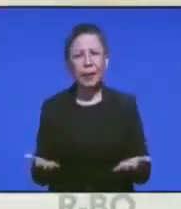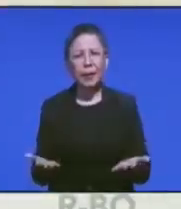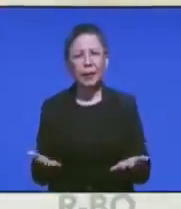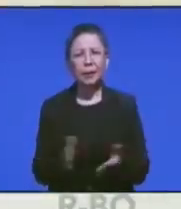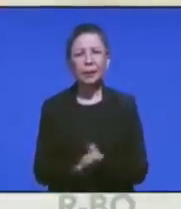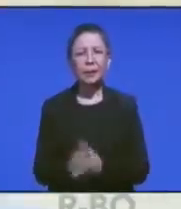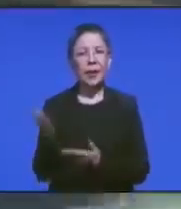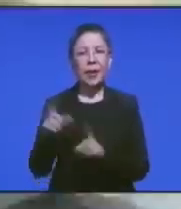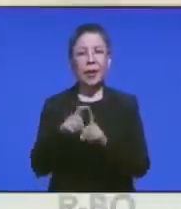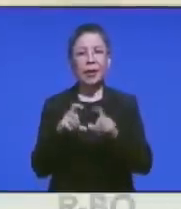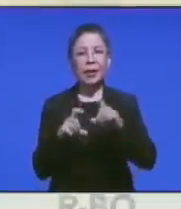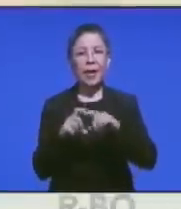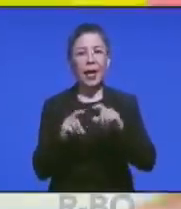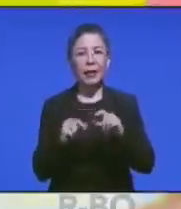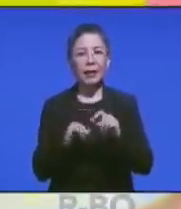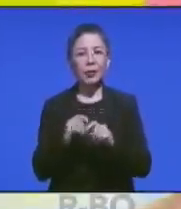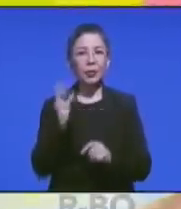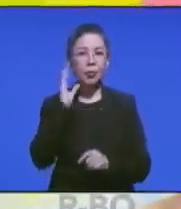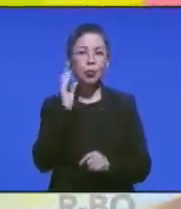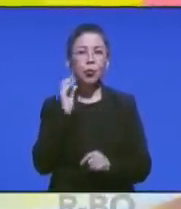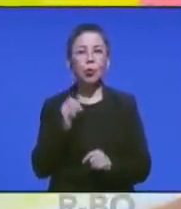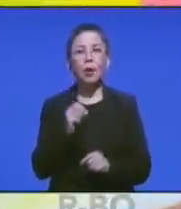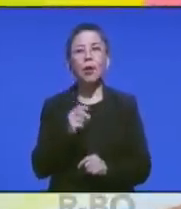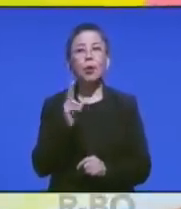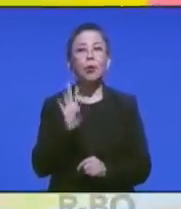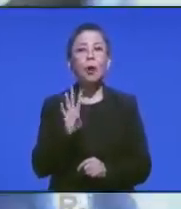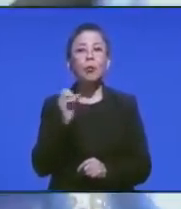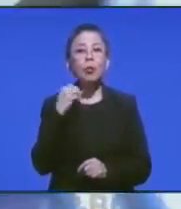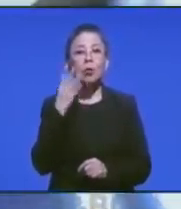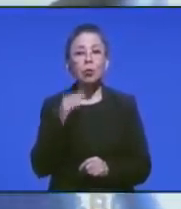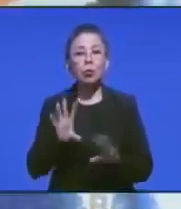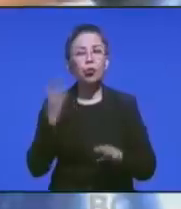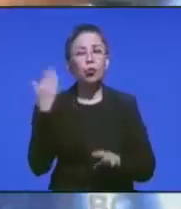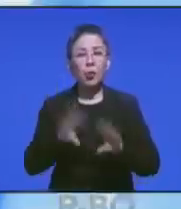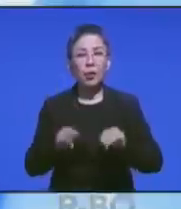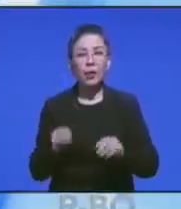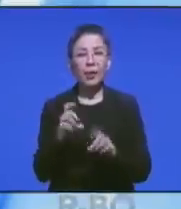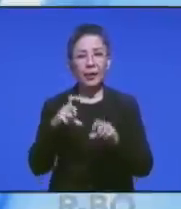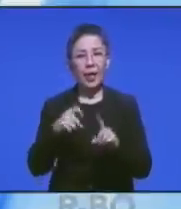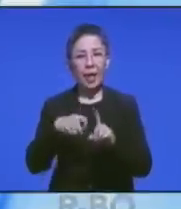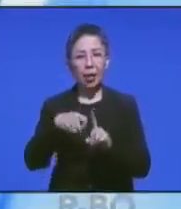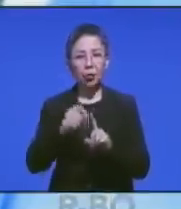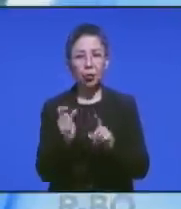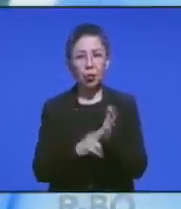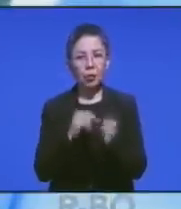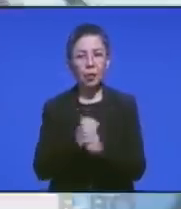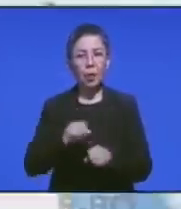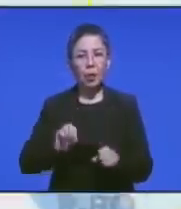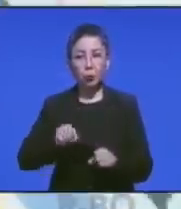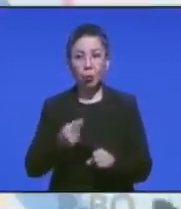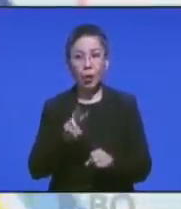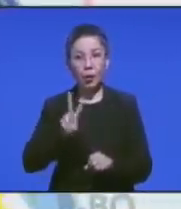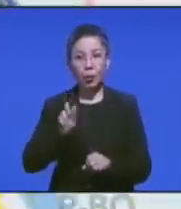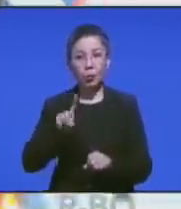Darsih adalah salah satunya. Perempuan 40 tahun ini dulunya bekerja di kawasan Cakung. Namun awal tahun